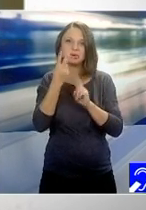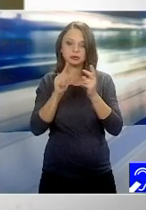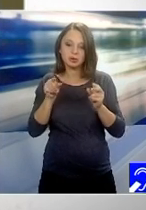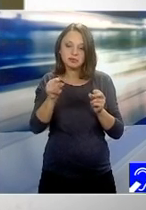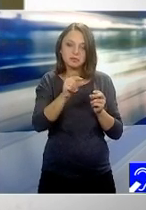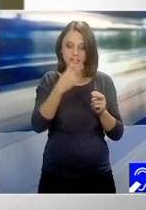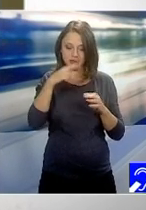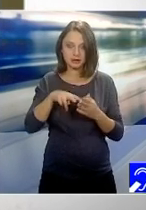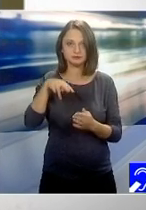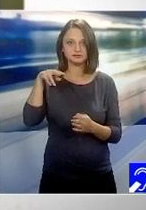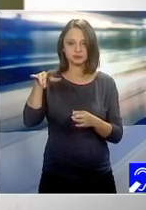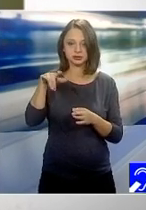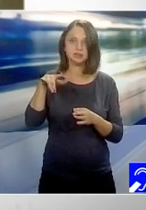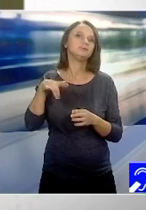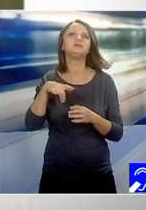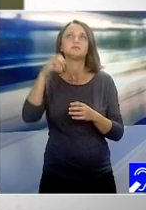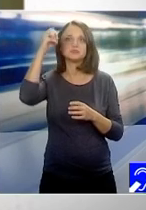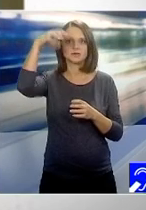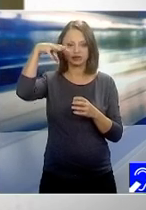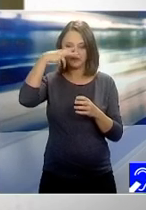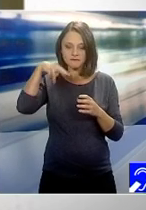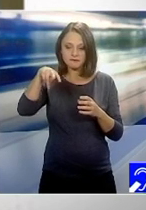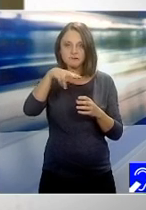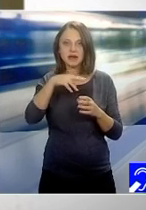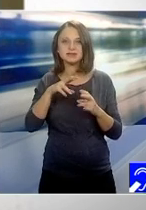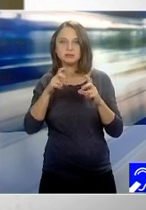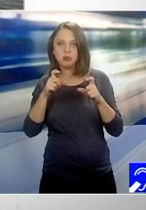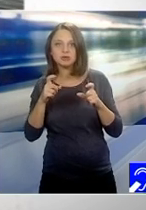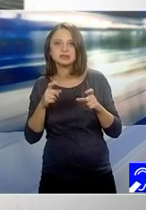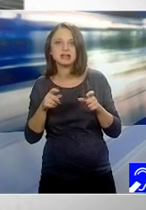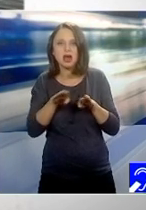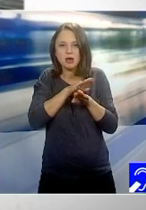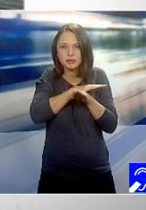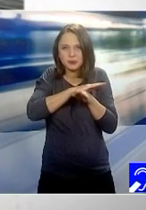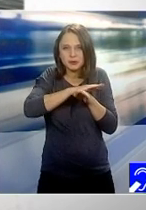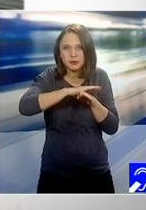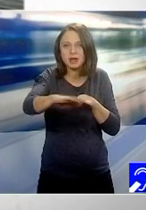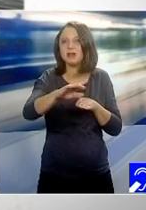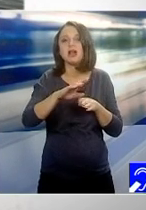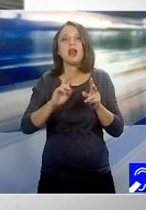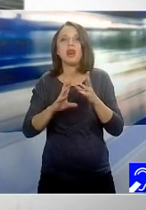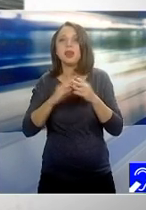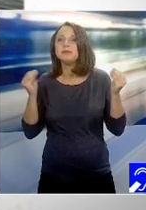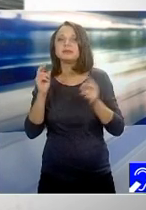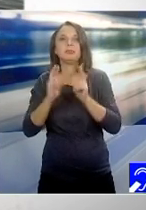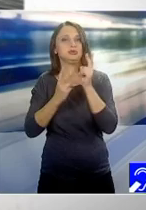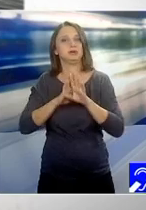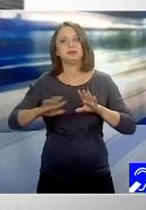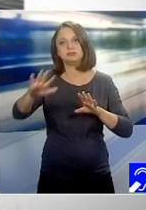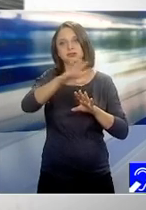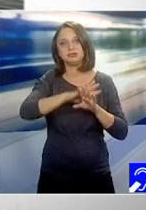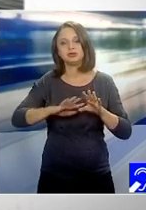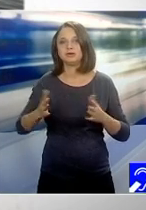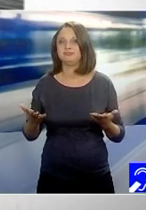Poți să mergi 10-15 km și nu găsești o jumătate de hectar de pădure să fie altceva decât odată la 10 metri